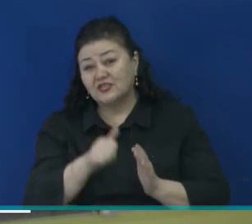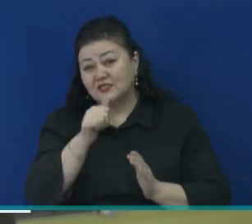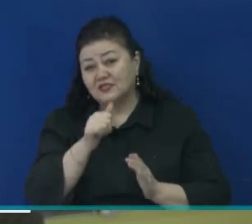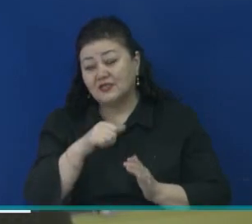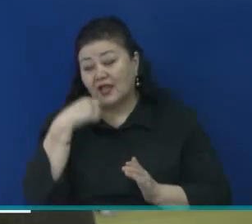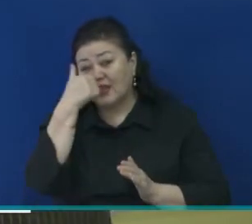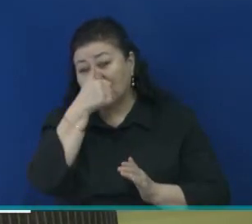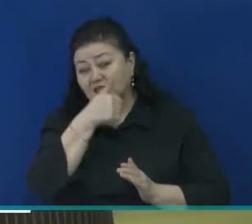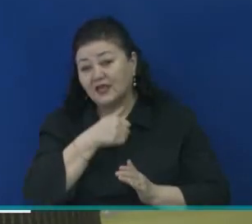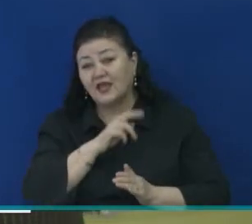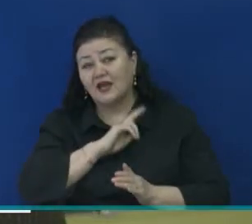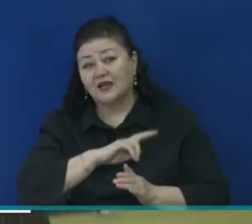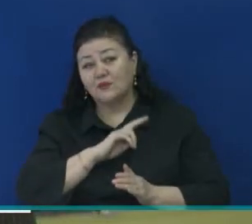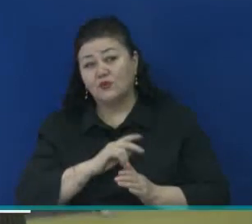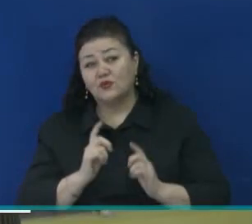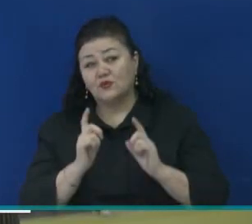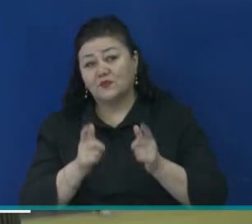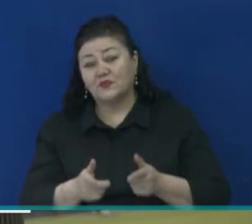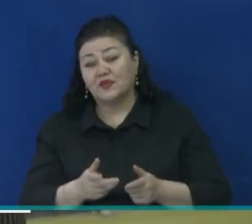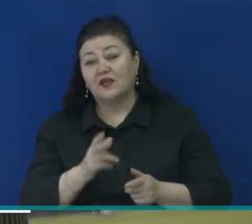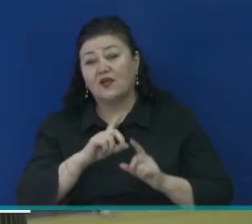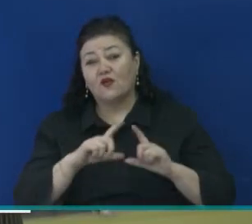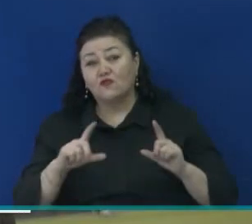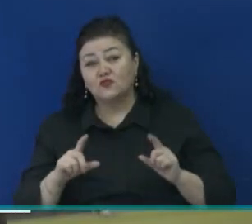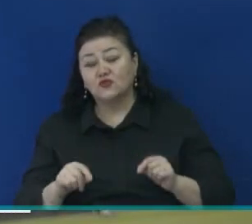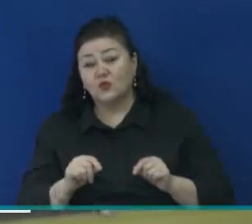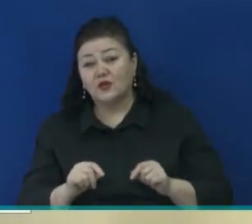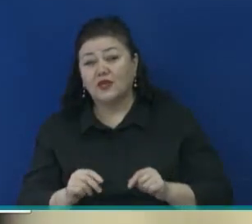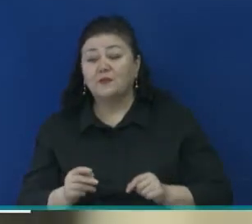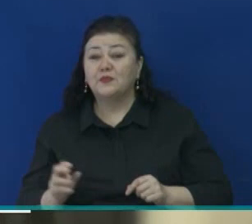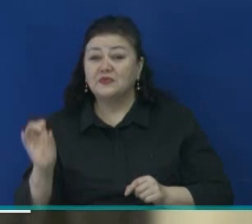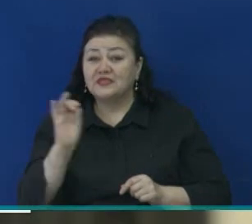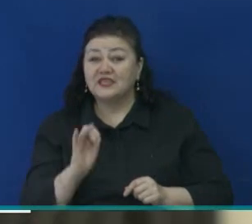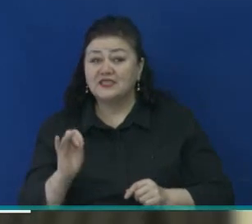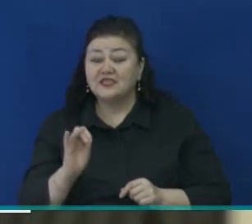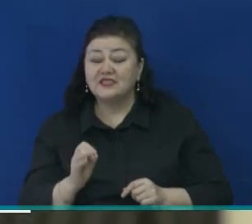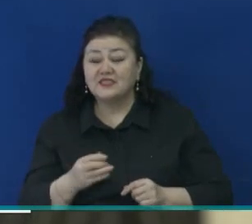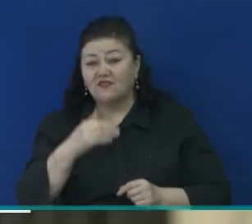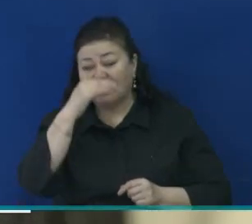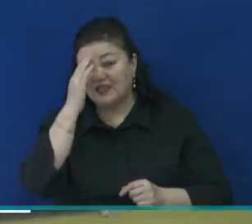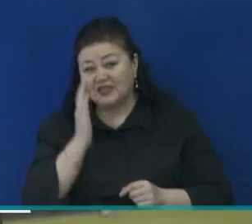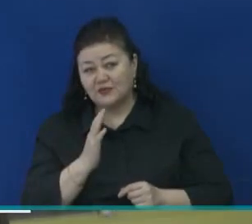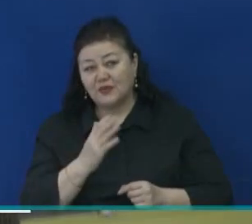істедім. Сосын осы мектепке келгеннен кейін балаларды осы салаға қызықтыра бастадым. Жалпы жобамды